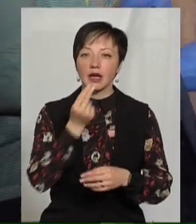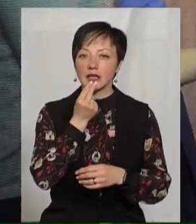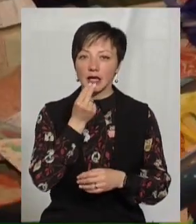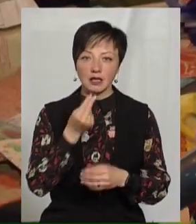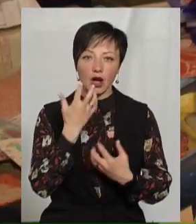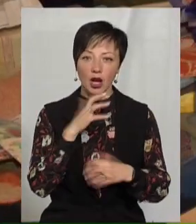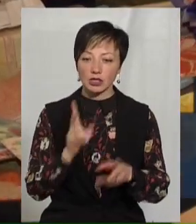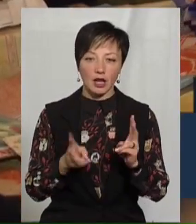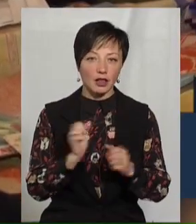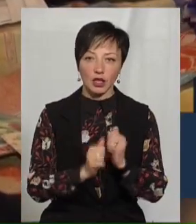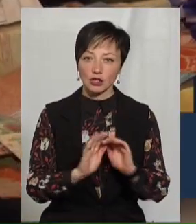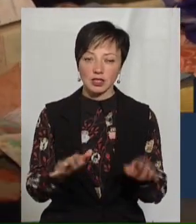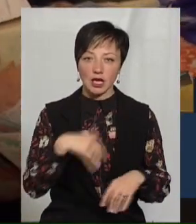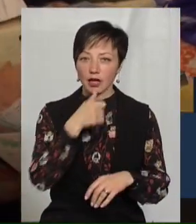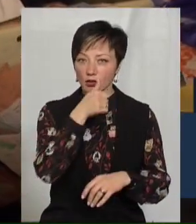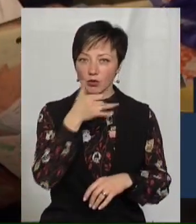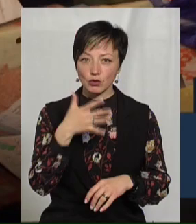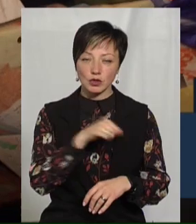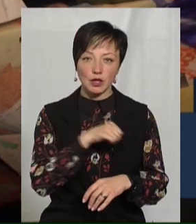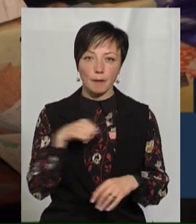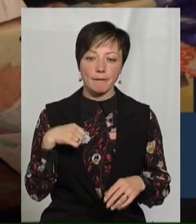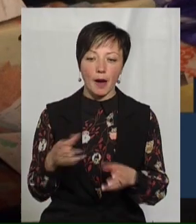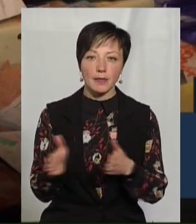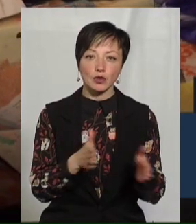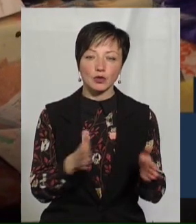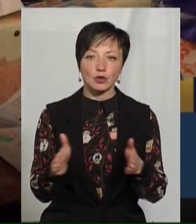нечасто. Я не можу сама підготувати,